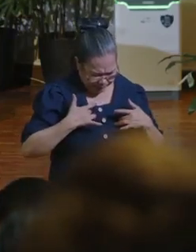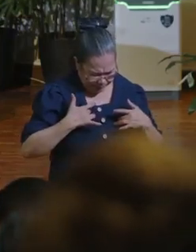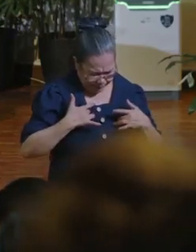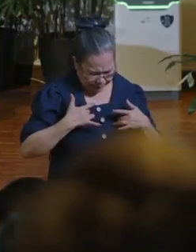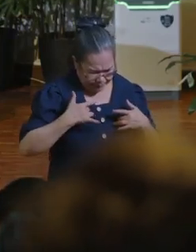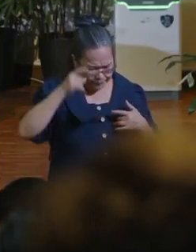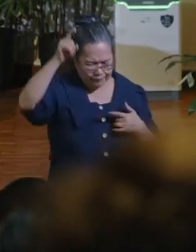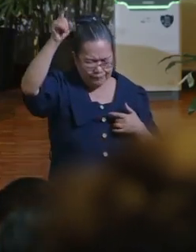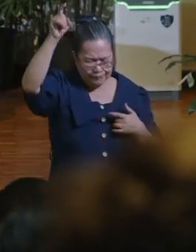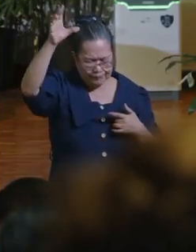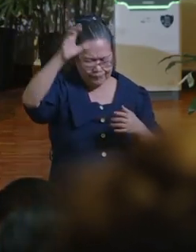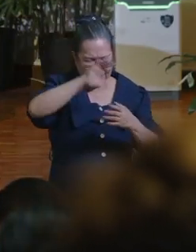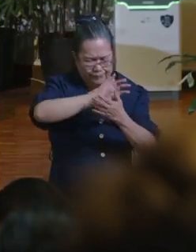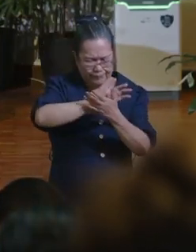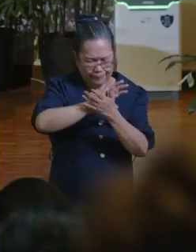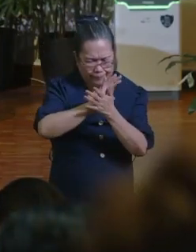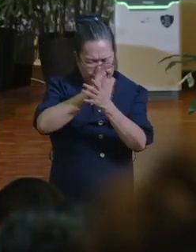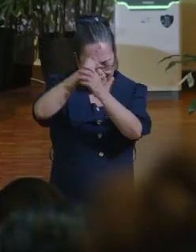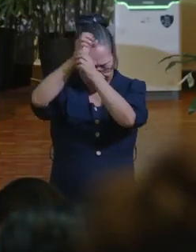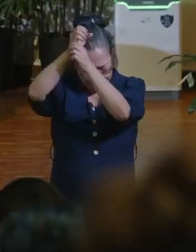ay kayo ang kanyang kapitan